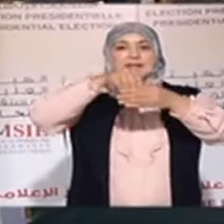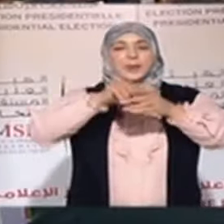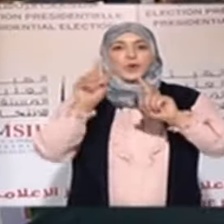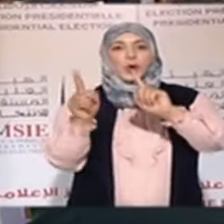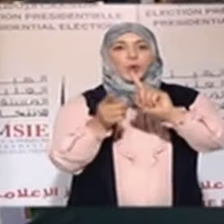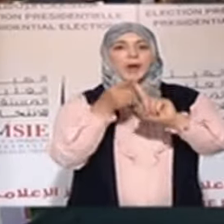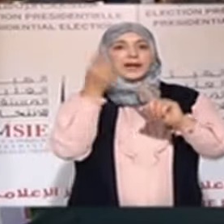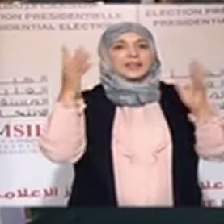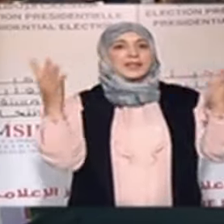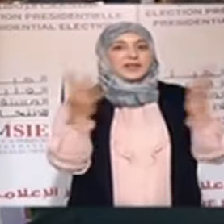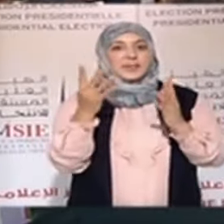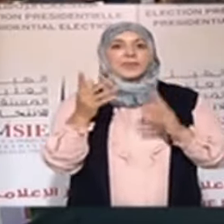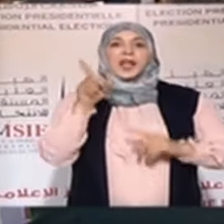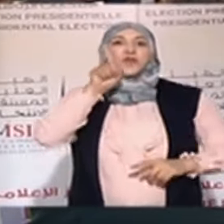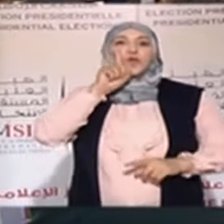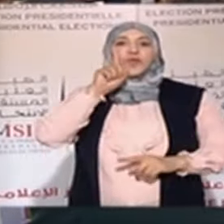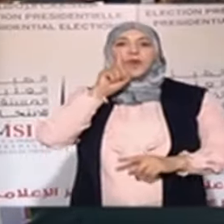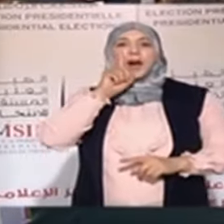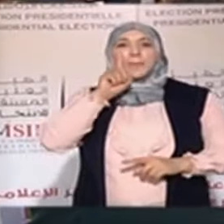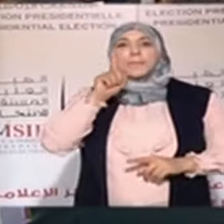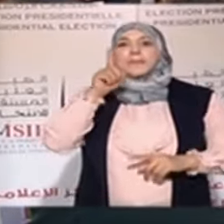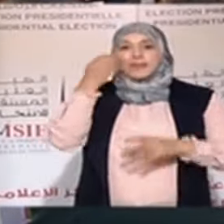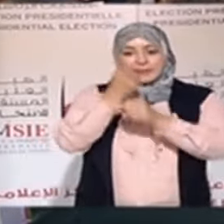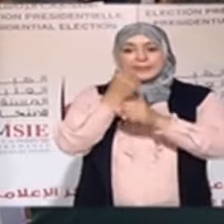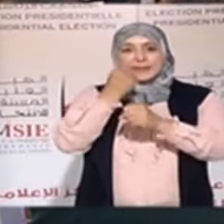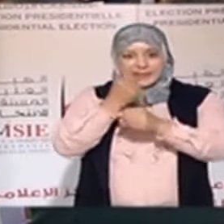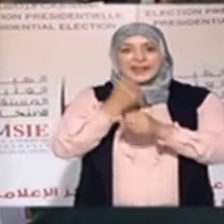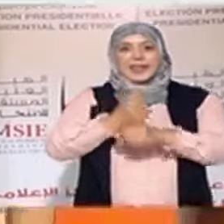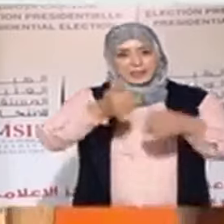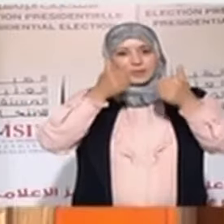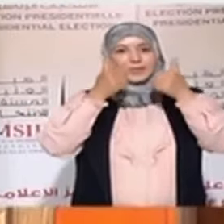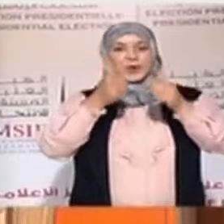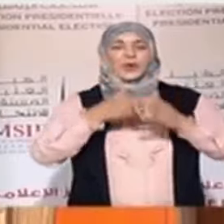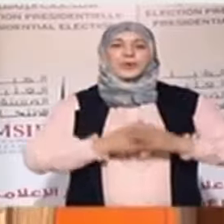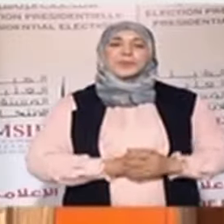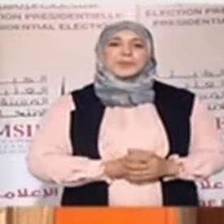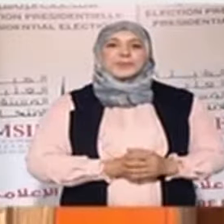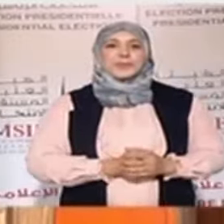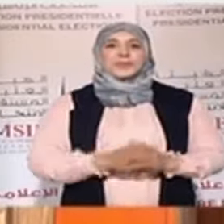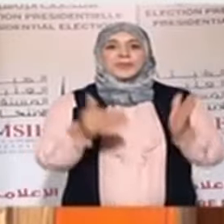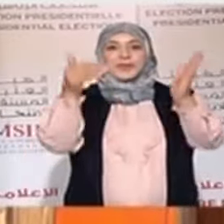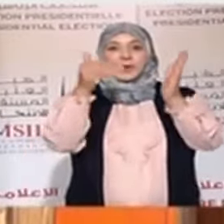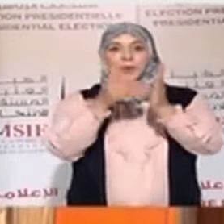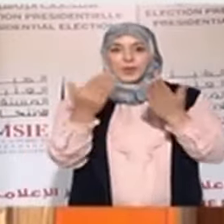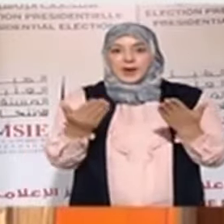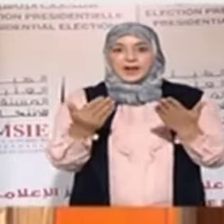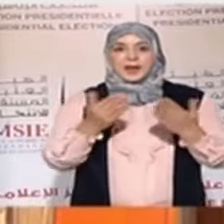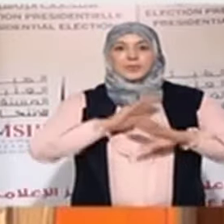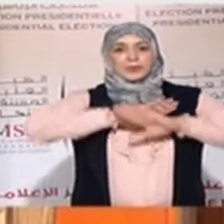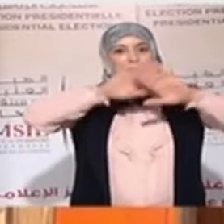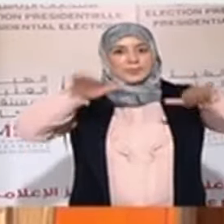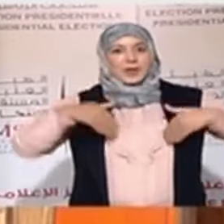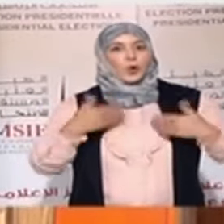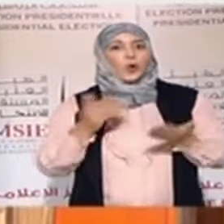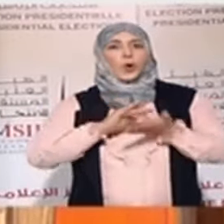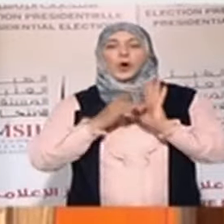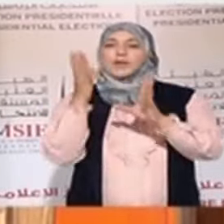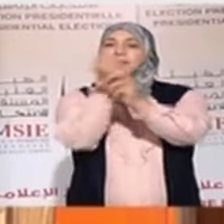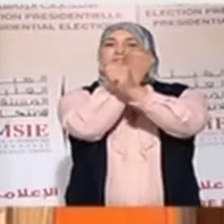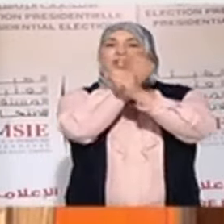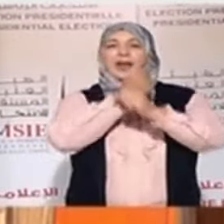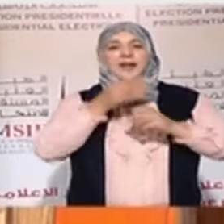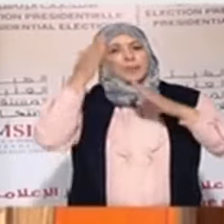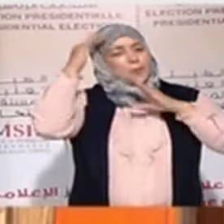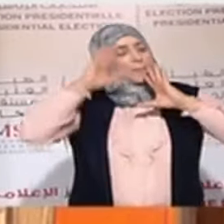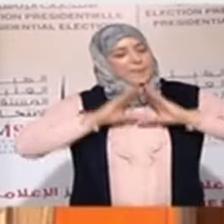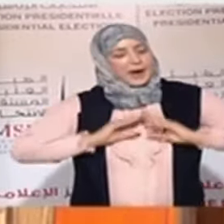وخاصة العنصر النسائي في مجلس الهيئة. وبهذا نكون قد توجنا بكل ارتياح